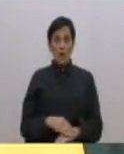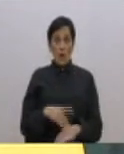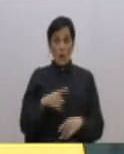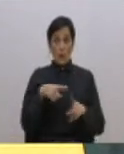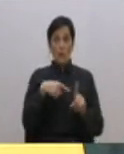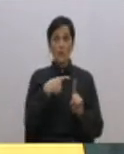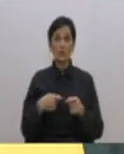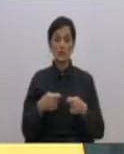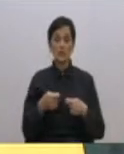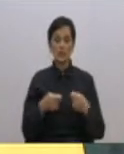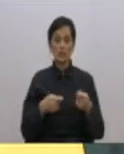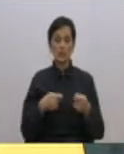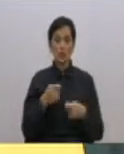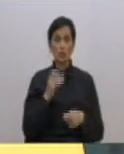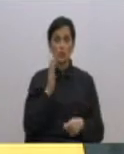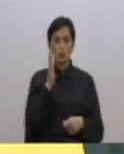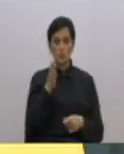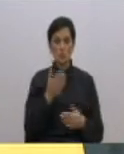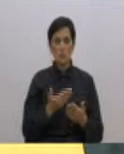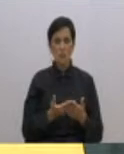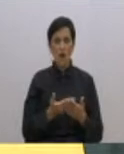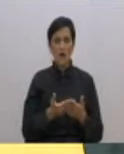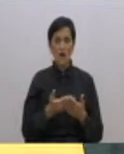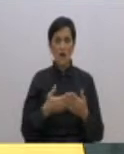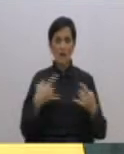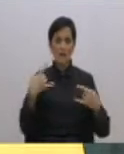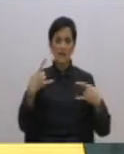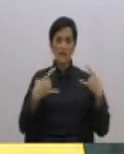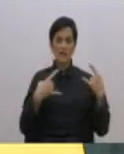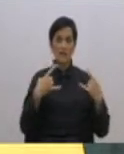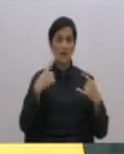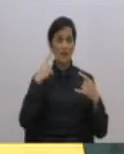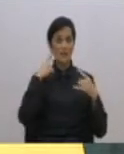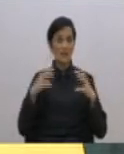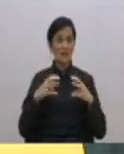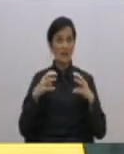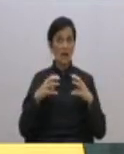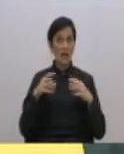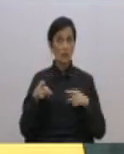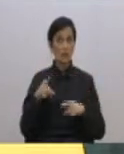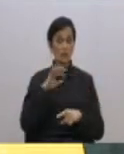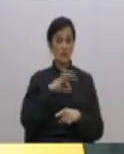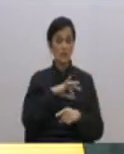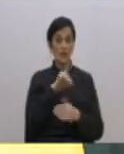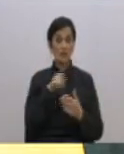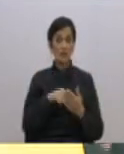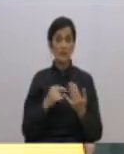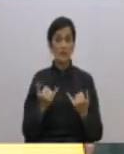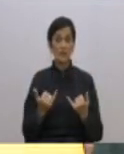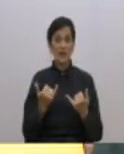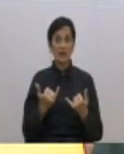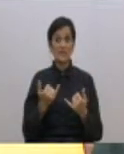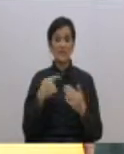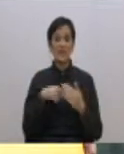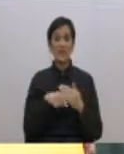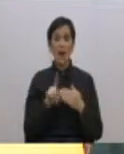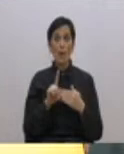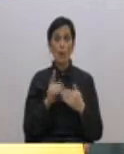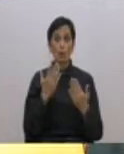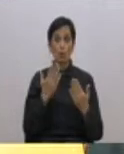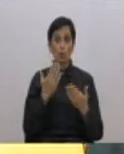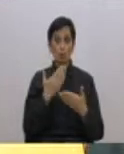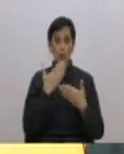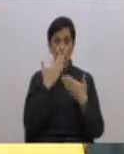პოზიტიური რეგულირება მაგალითად ტელევიზორითა და რადიომიმღებით სარგებლობს საკითხის. დღეს გამოდის რომ თუ